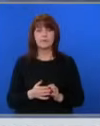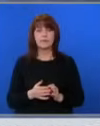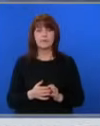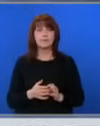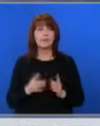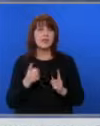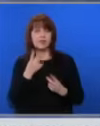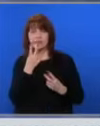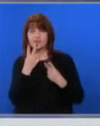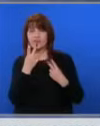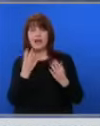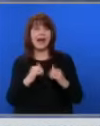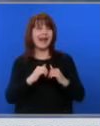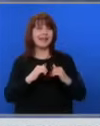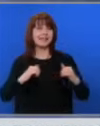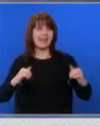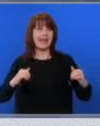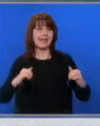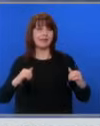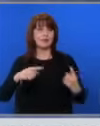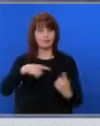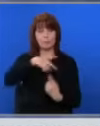И се пролича разделението по тая ос.